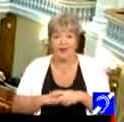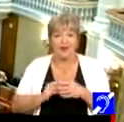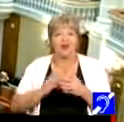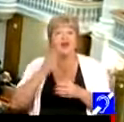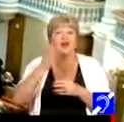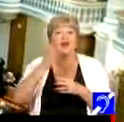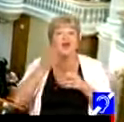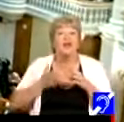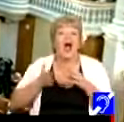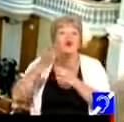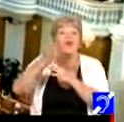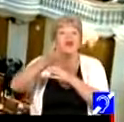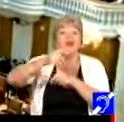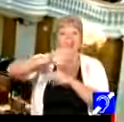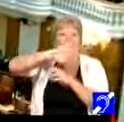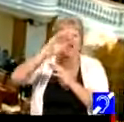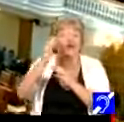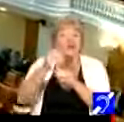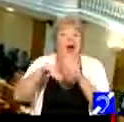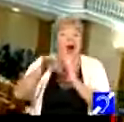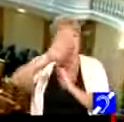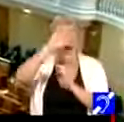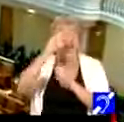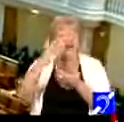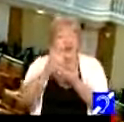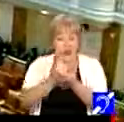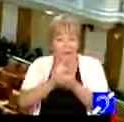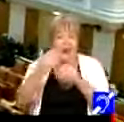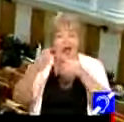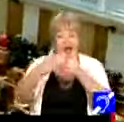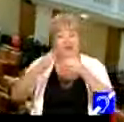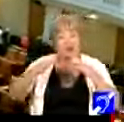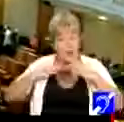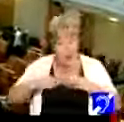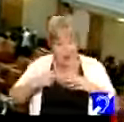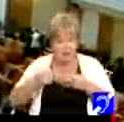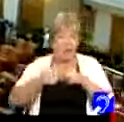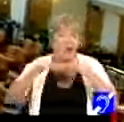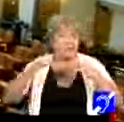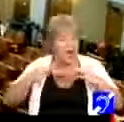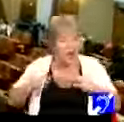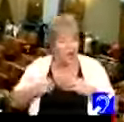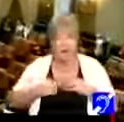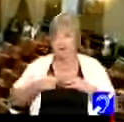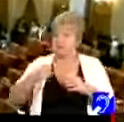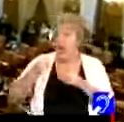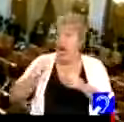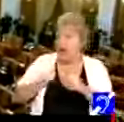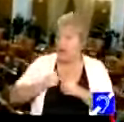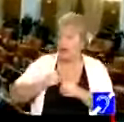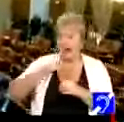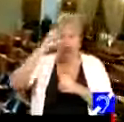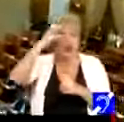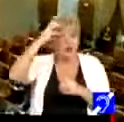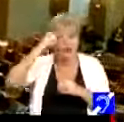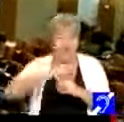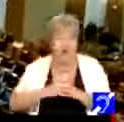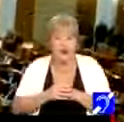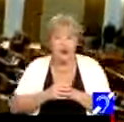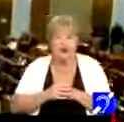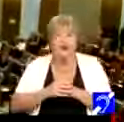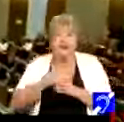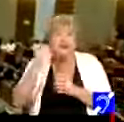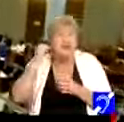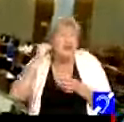Trecerea lor pe sub Arcul de Triumf, alături de Parlament, armată, guvern și sute